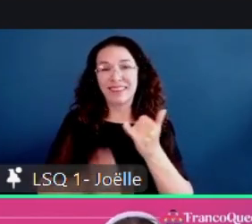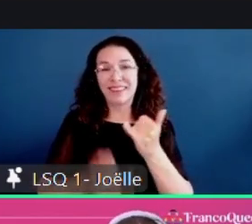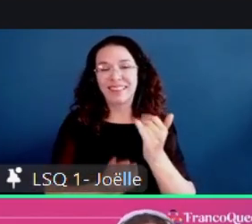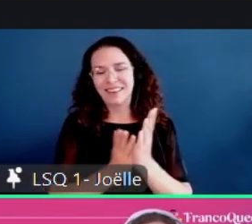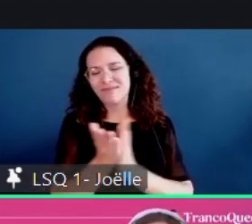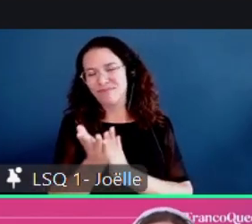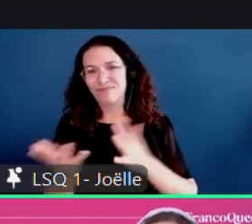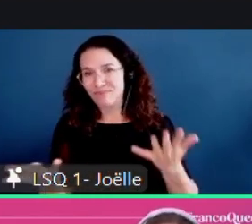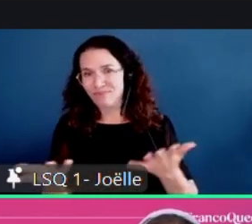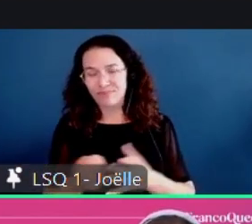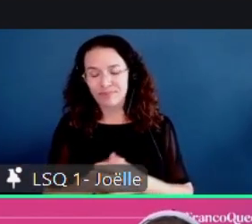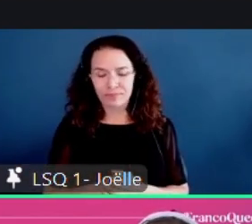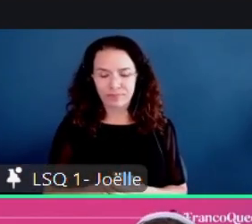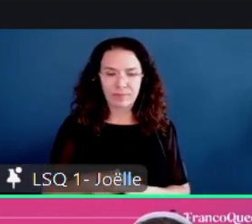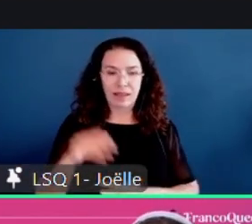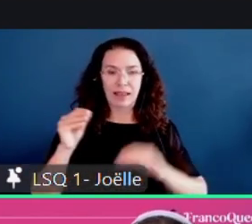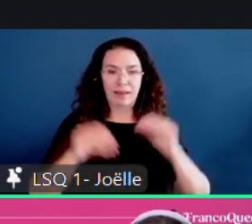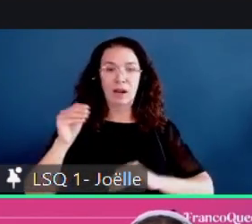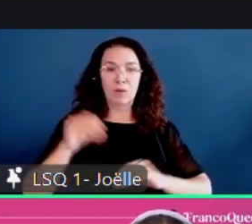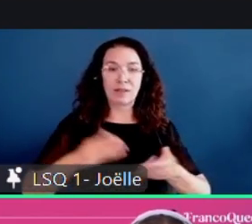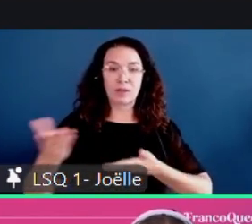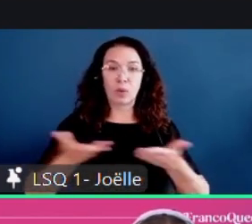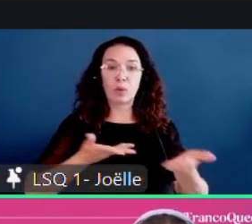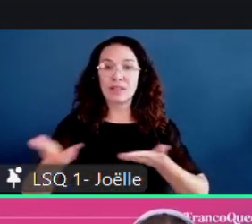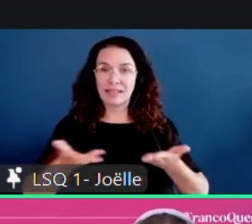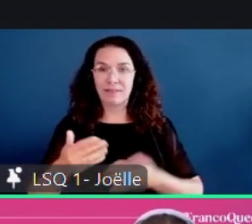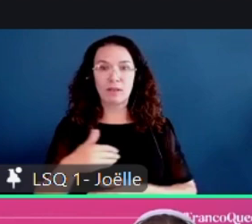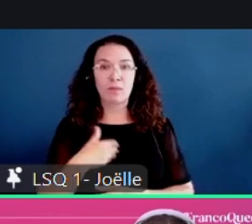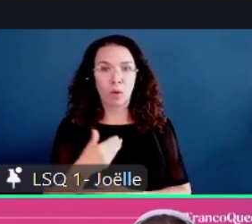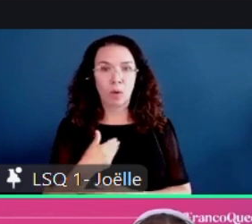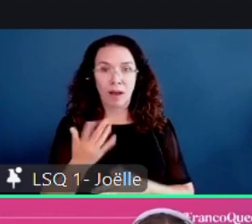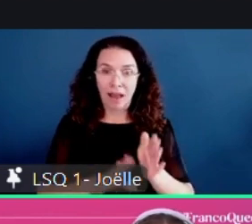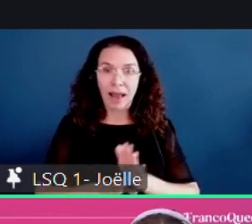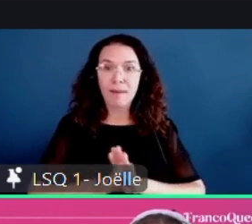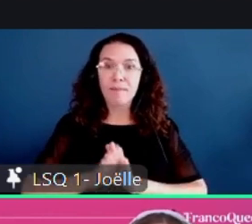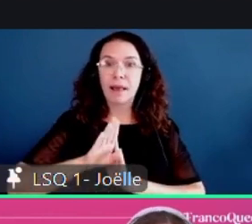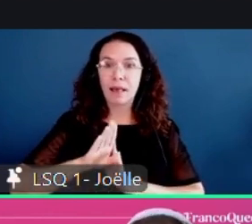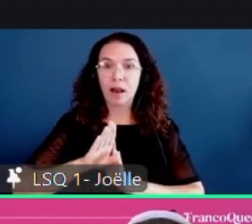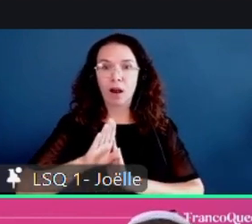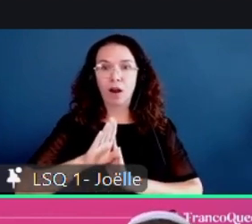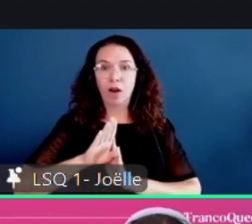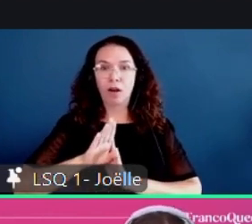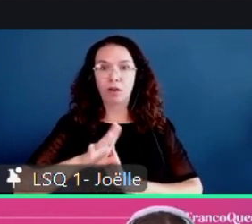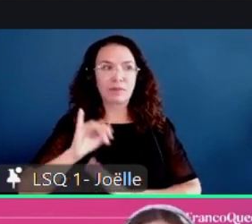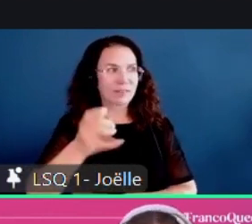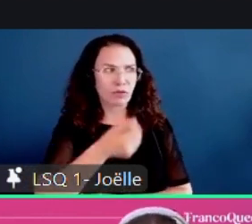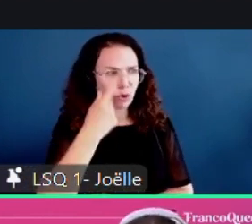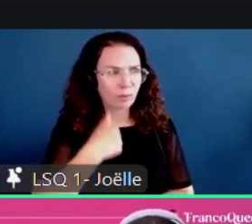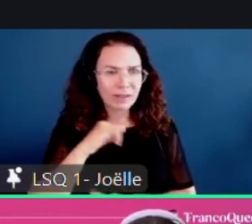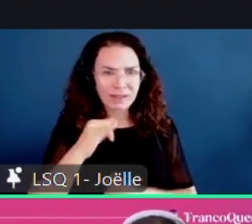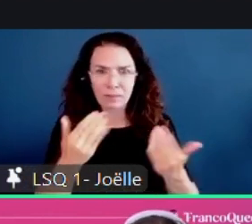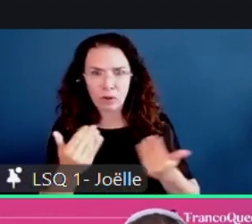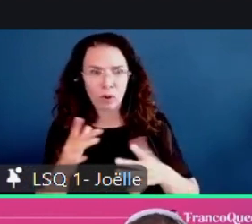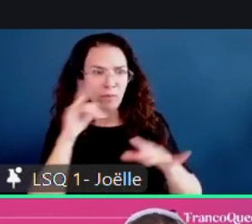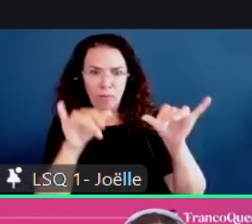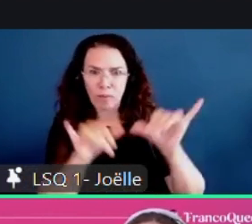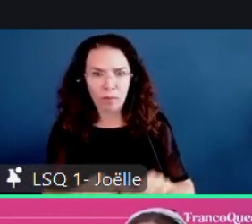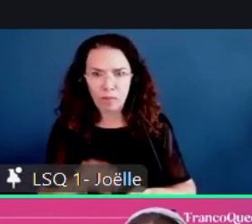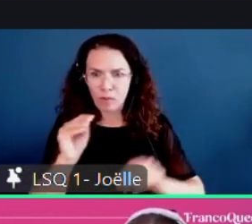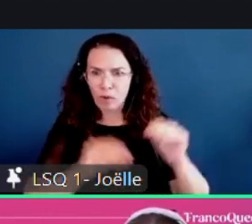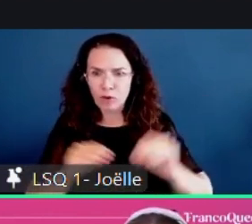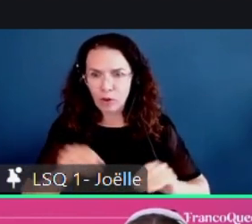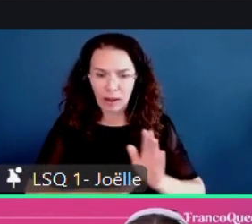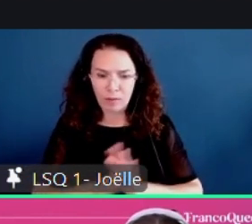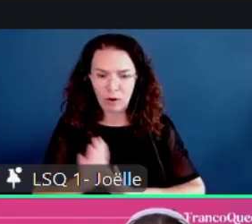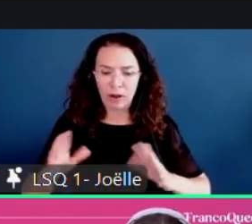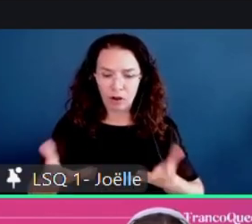champ d'action, qui est l'évaluation des services, parce qu'on ne peut pas améliorer ce qu'on ne comprend pas, ce qu'on ne mesure pas. Il y a